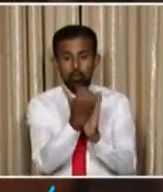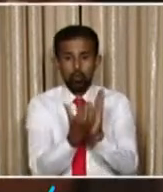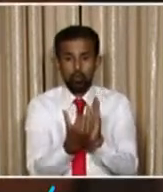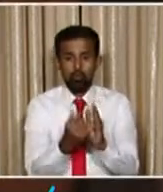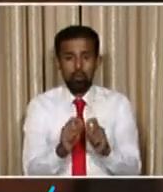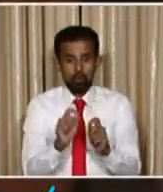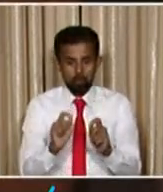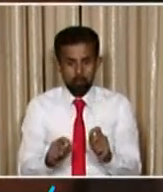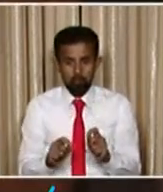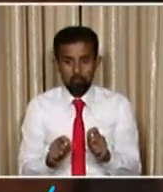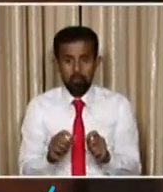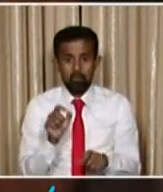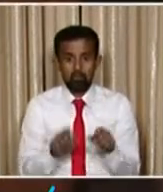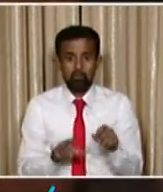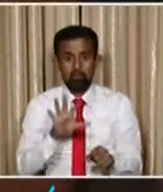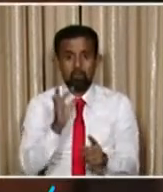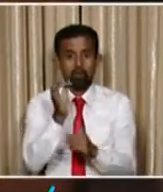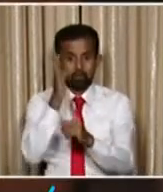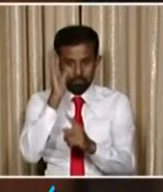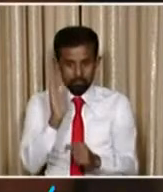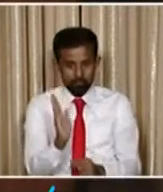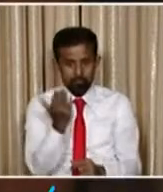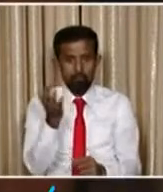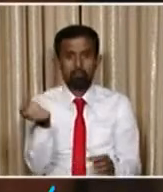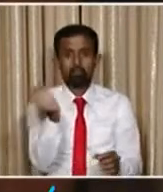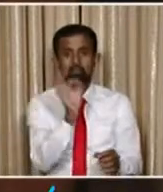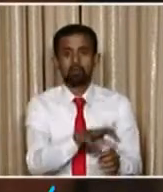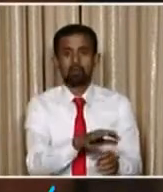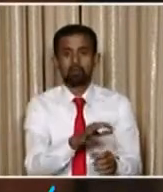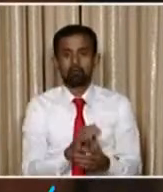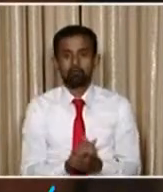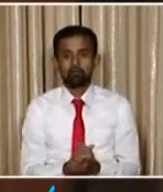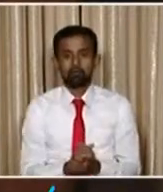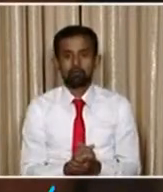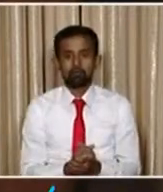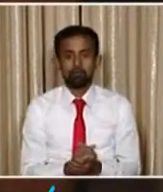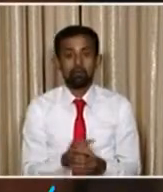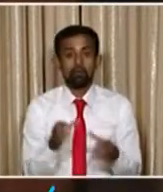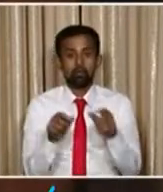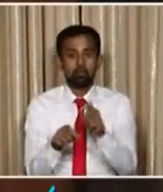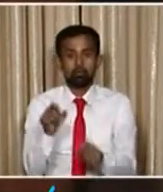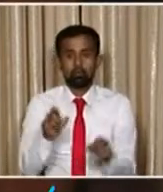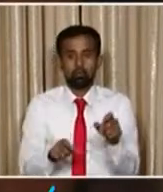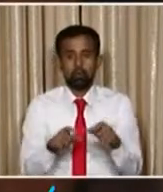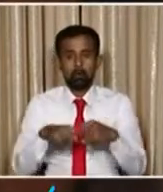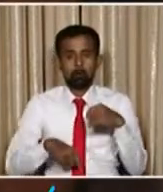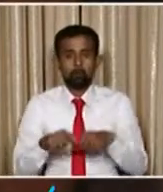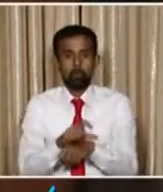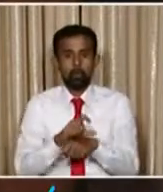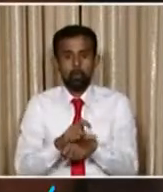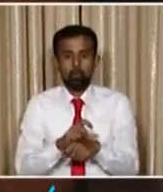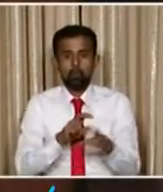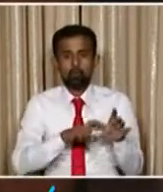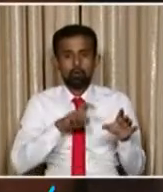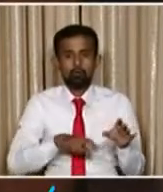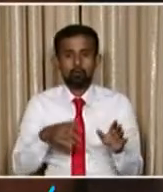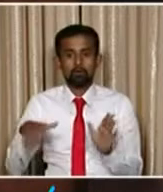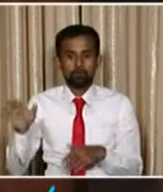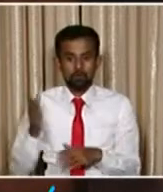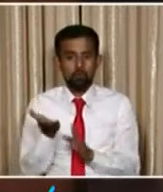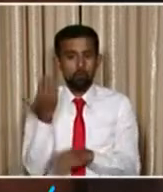මේ 5 දෙනා මොනවද කරන්නේ? ජනාධිපතිතුමාගේ පස්සේ අපි දැක්ක ජනාධිපතිතුමා පත් කරන කට්ටිය මැතිවරණ කොමිසමෙන් ඉල්ලා ආස්වෙන පහුගිය